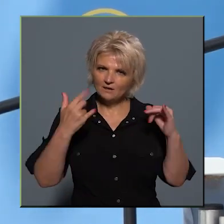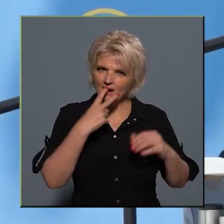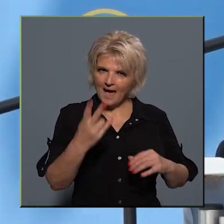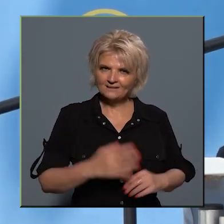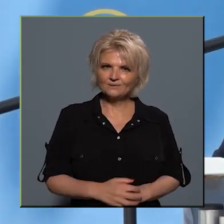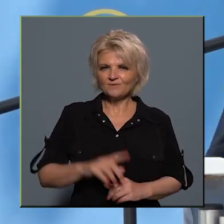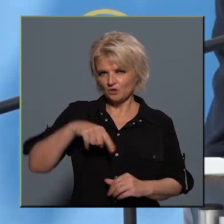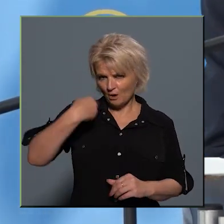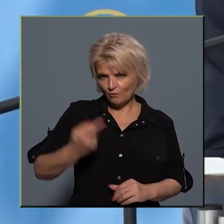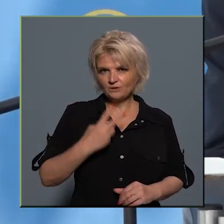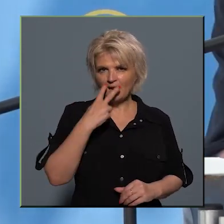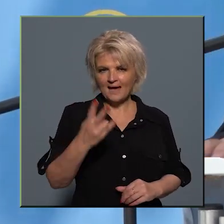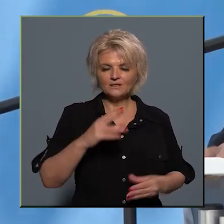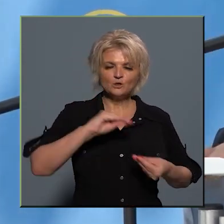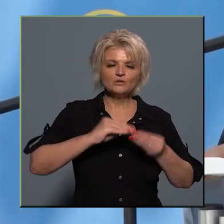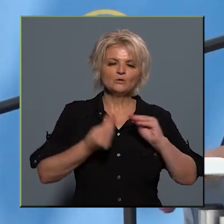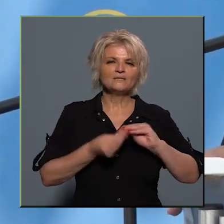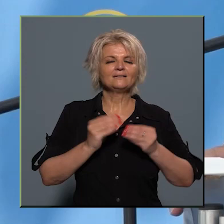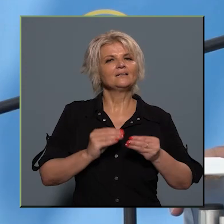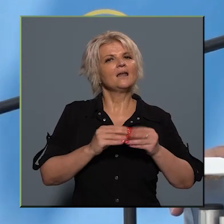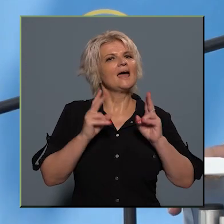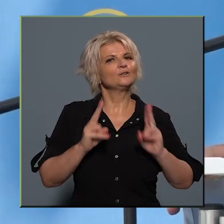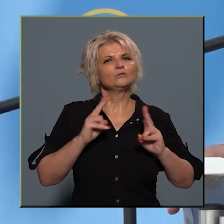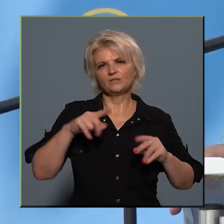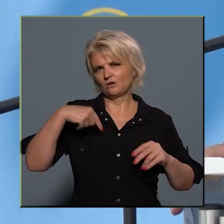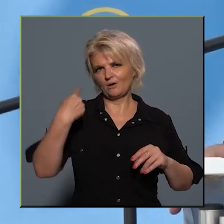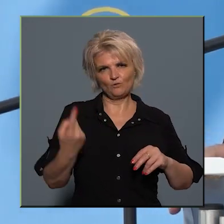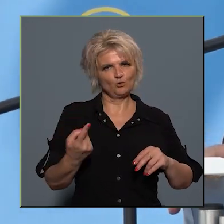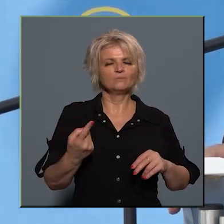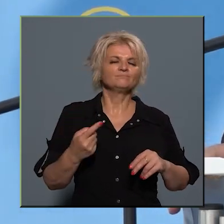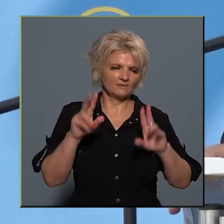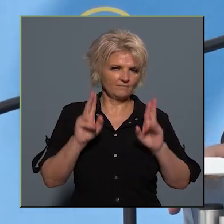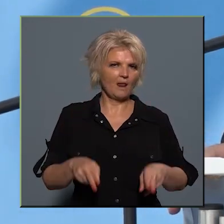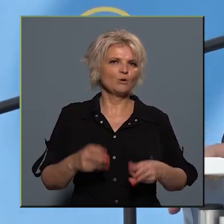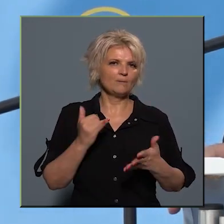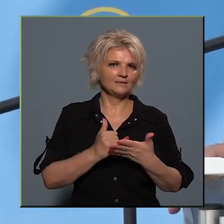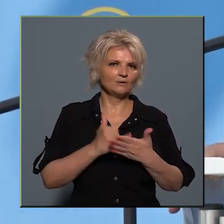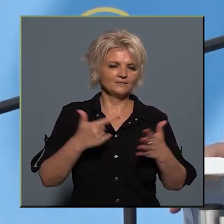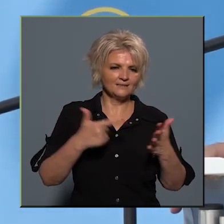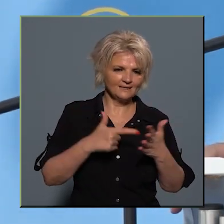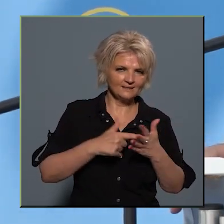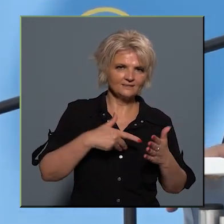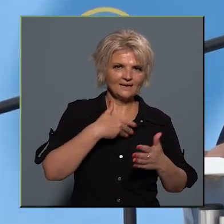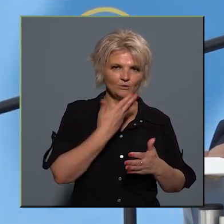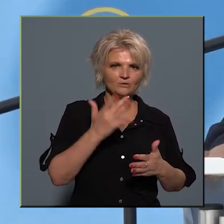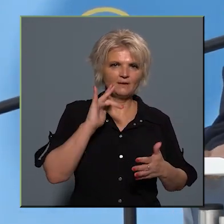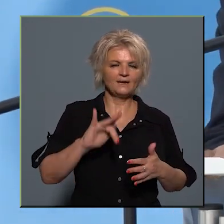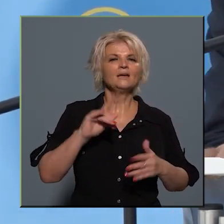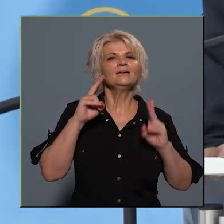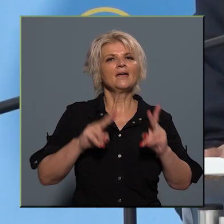ez az üzleti lehetőség és perspektíva nem kérdéses, hiszen ugye 2050-re kell élnünk